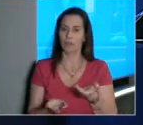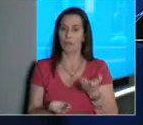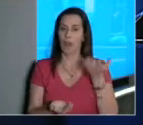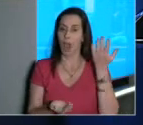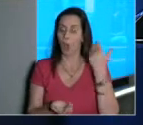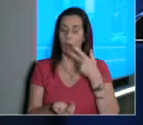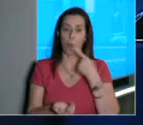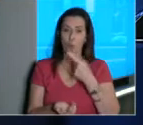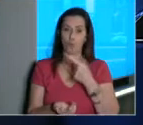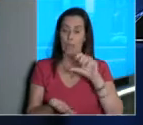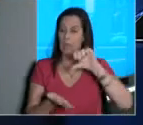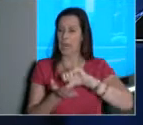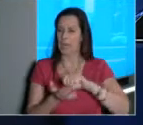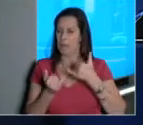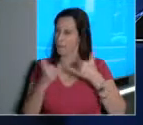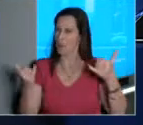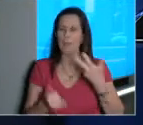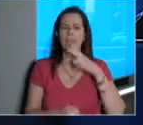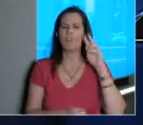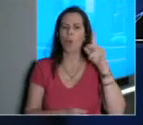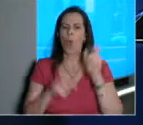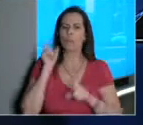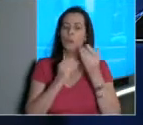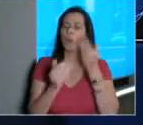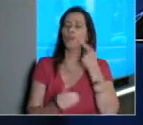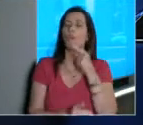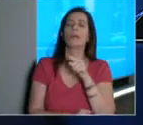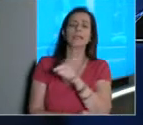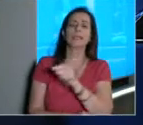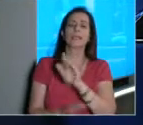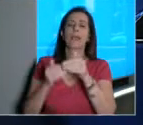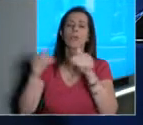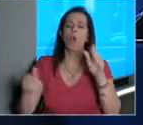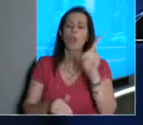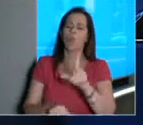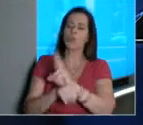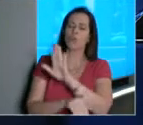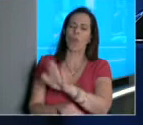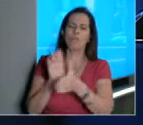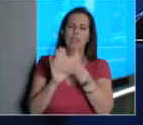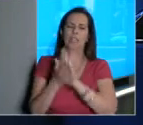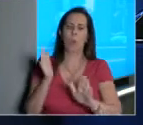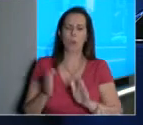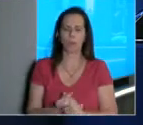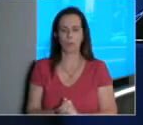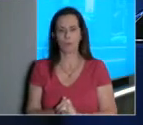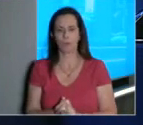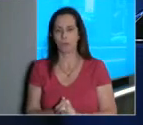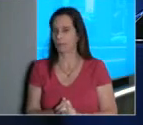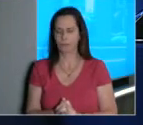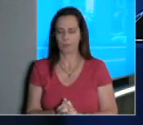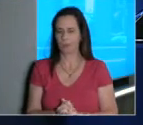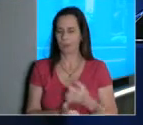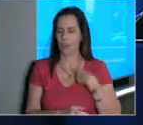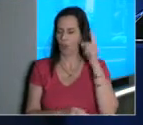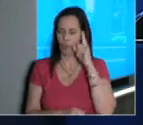להם הבטחות שזאת הולכת להיות עיר מפותחת, או שמראש אמרו להם שחבר'ה, פה זה גבול דרומי, שמרו על העניין הזה ותתקדמו? אני לא חושב שאמרו להם לא את